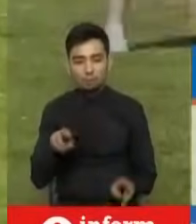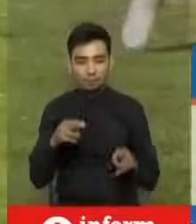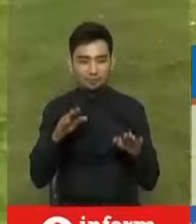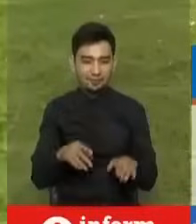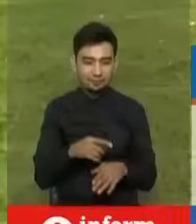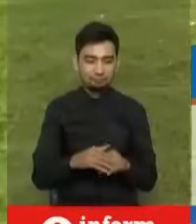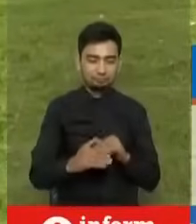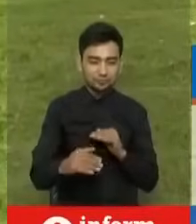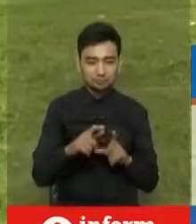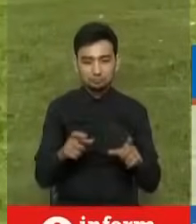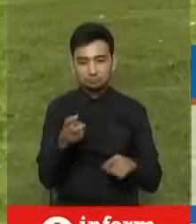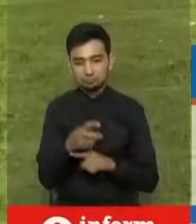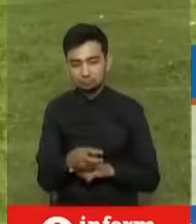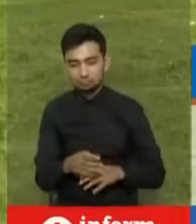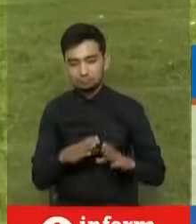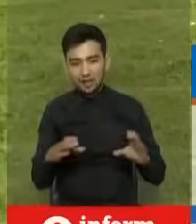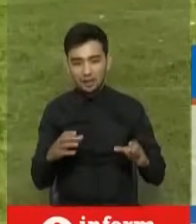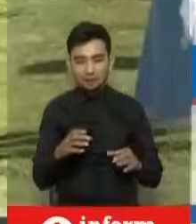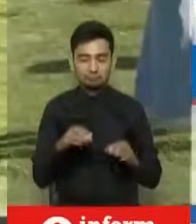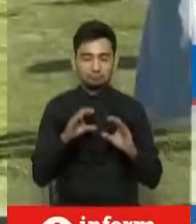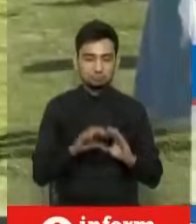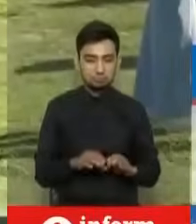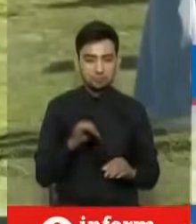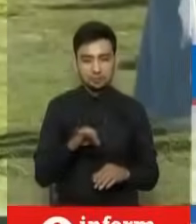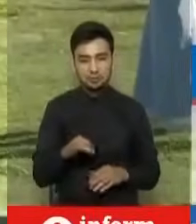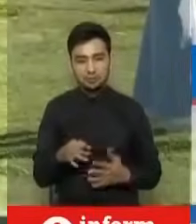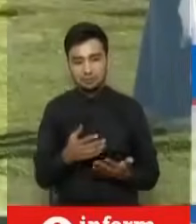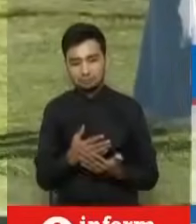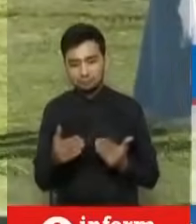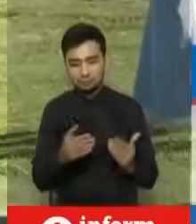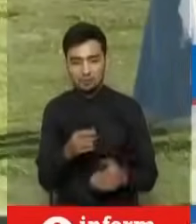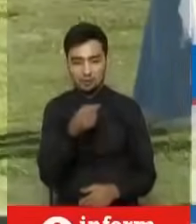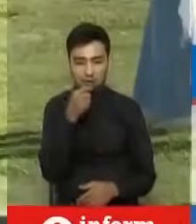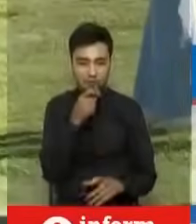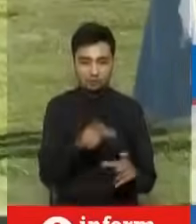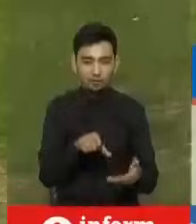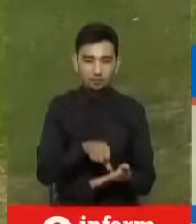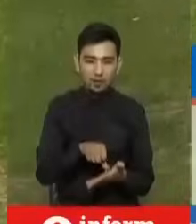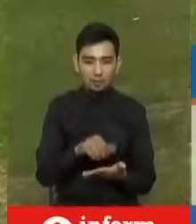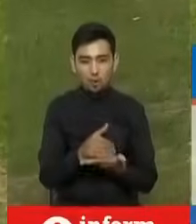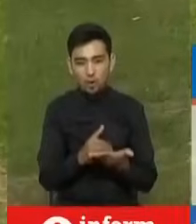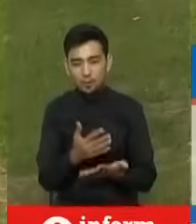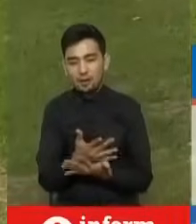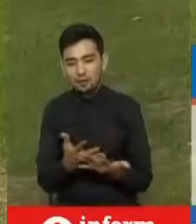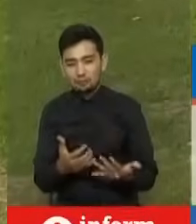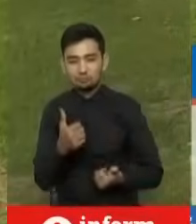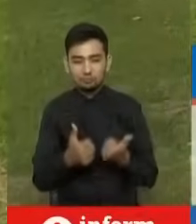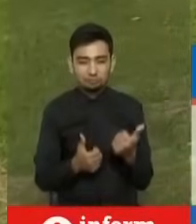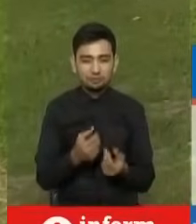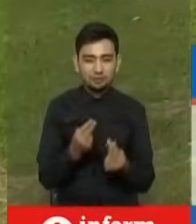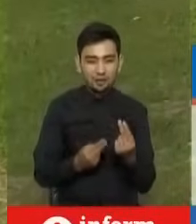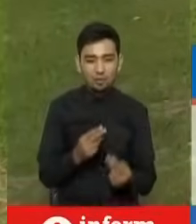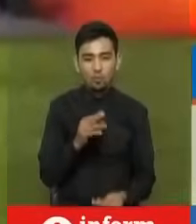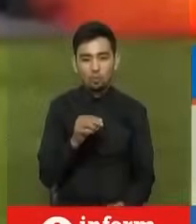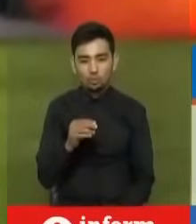мягких пуфах. Наслаждались дружеской атмосферой, пока ведущий вел зажигательную концертную программу и веселые конкурсы. Одна из гостей,